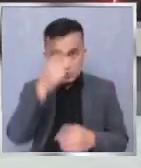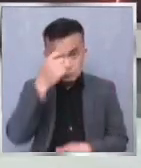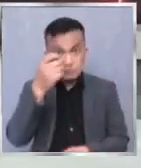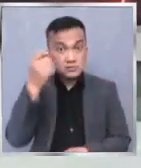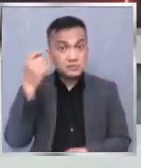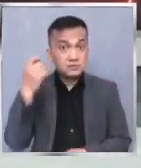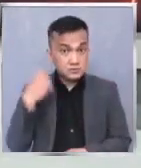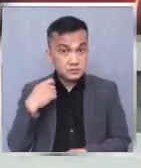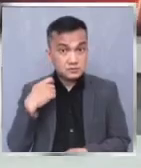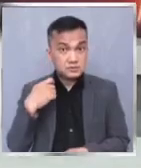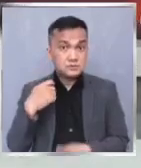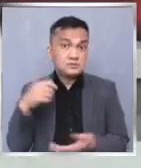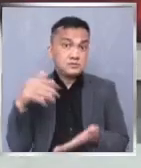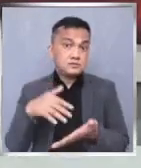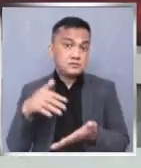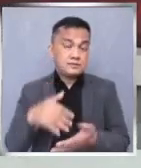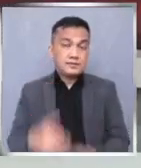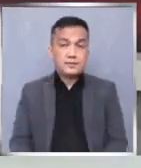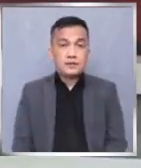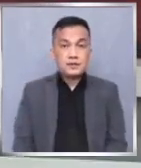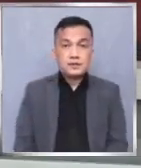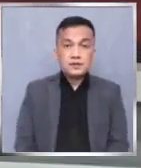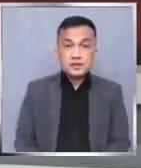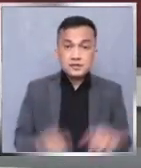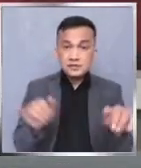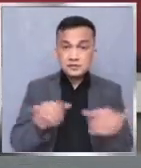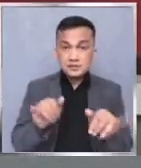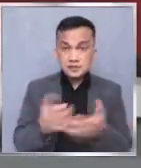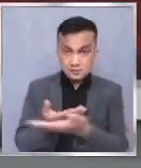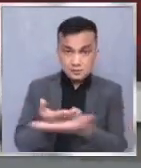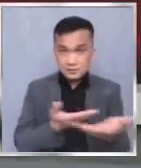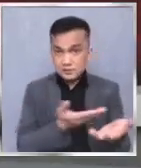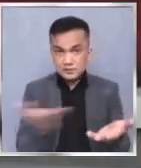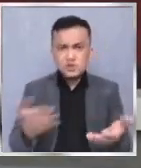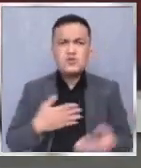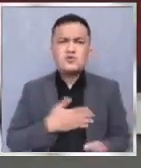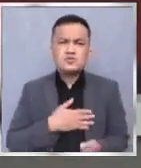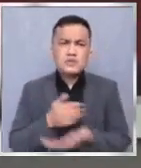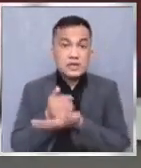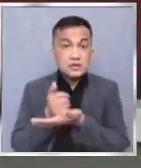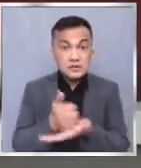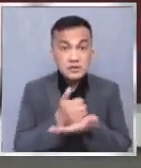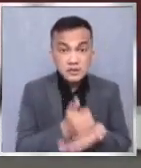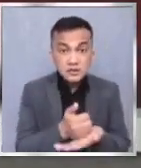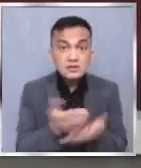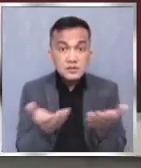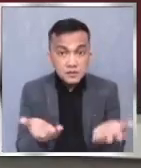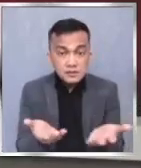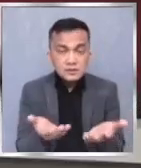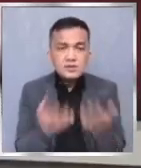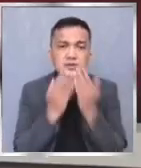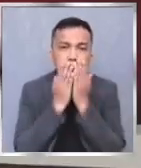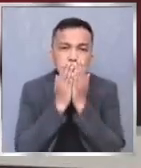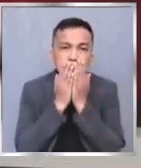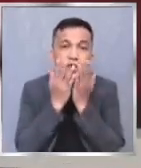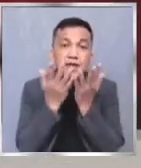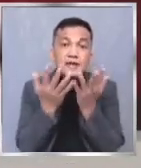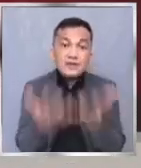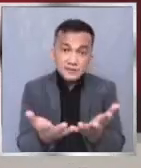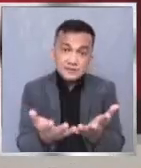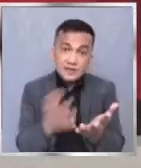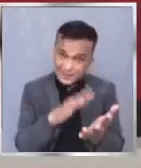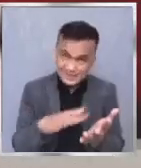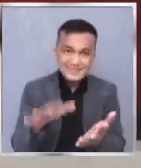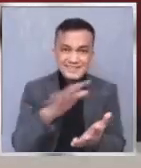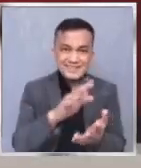pag-aaral. Ang mga kagaya po nila ang hangad nating matulungan. Kaya't maraming salamat po sa lahat ng ating mga partners at